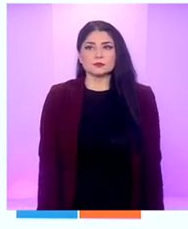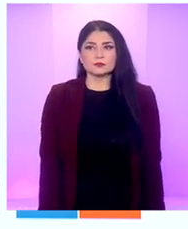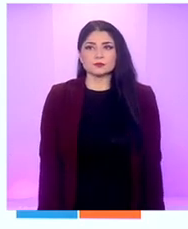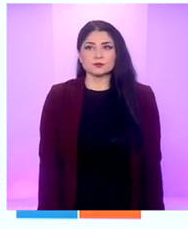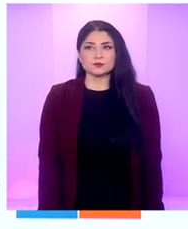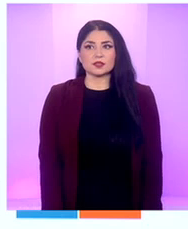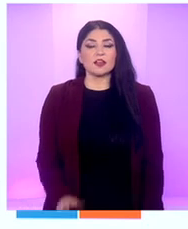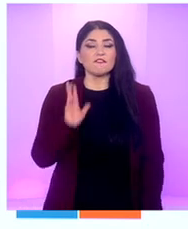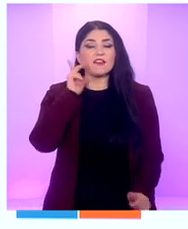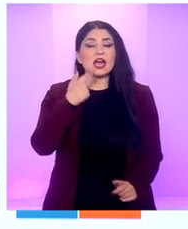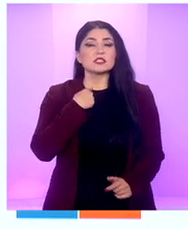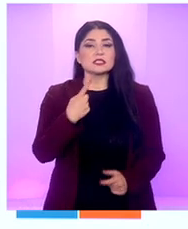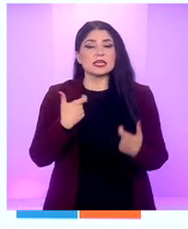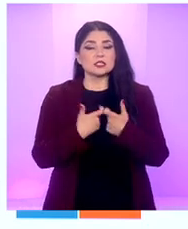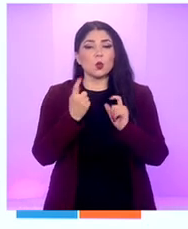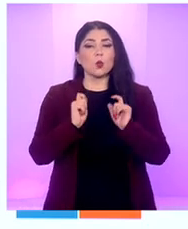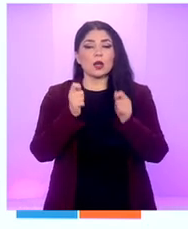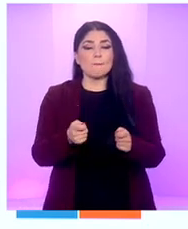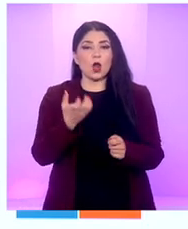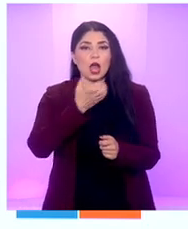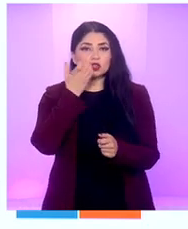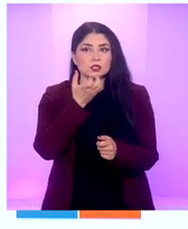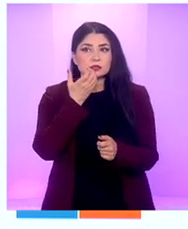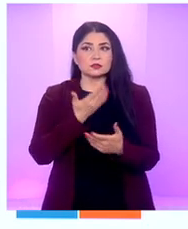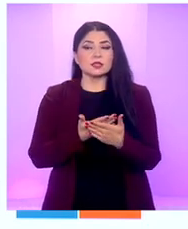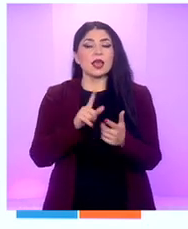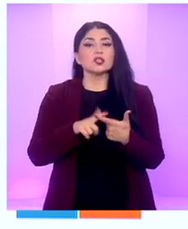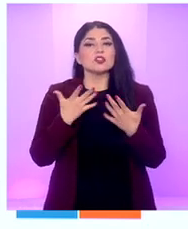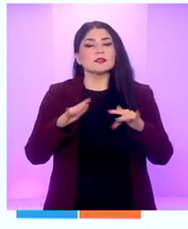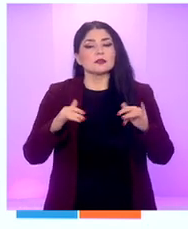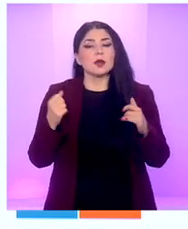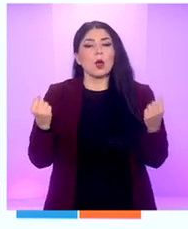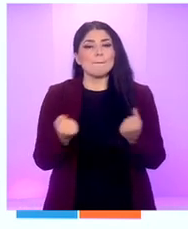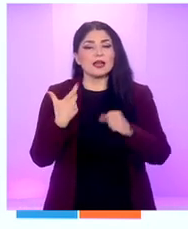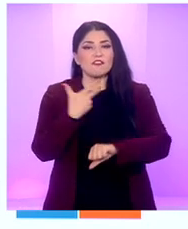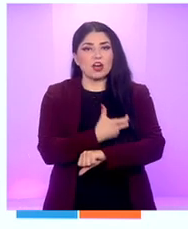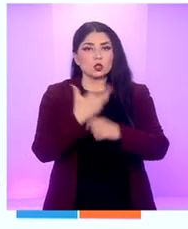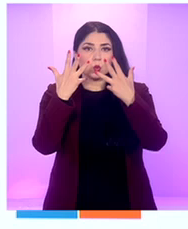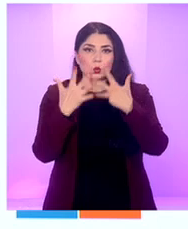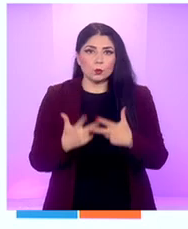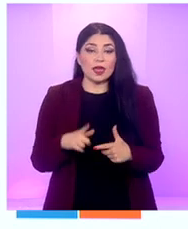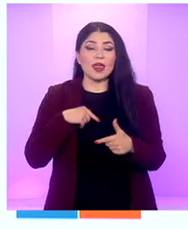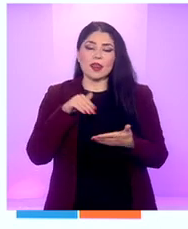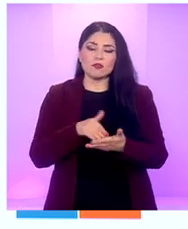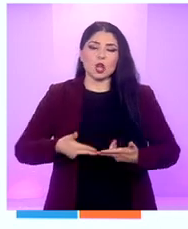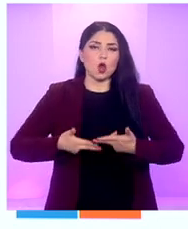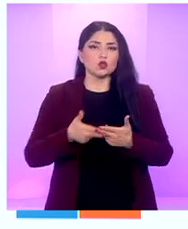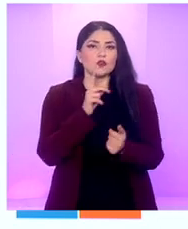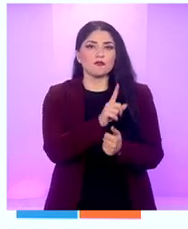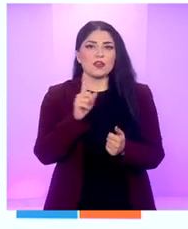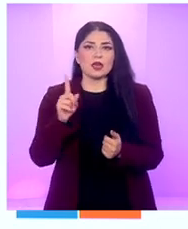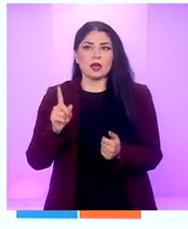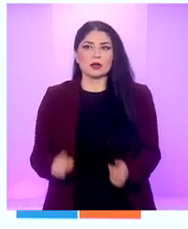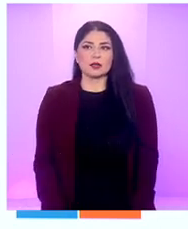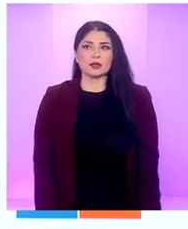pseudo mâna un record la ședința de coaliție privind evoluția campanii de vaccinare pentru că e foarte clar că e nevoie de sprijinul fiecărei